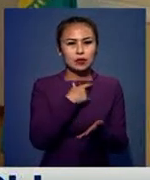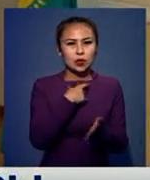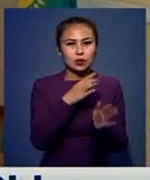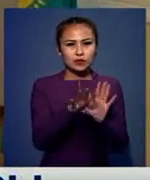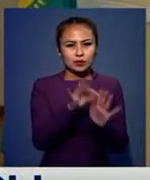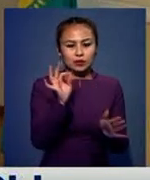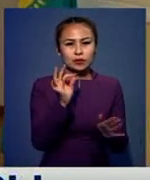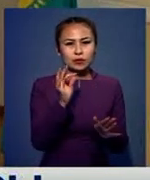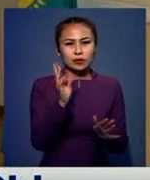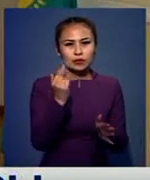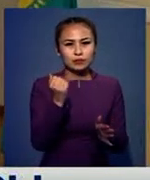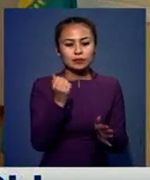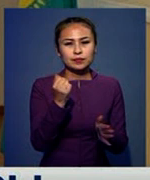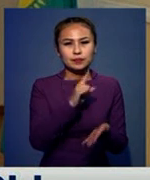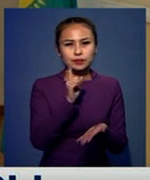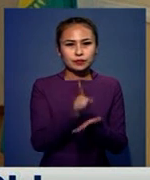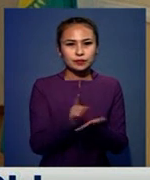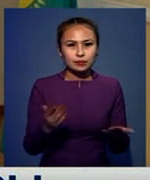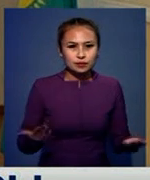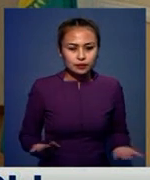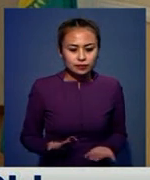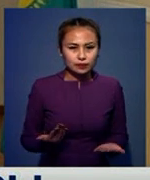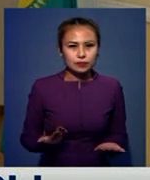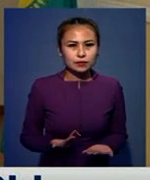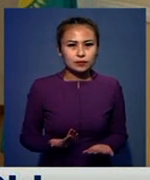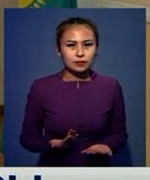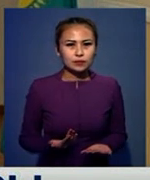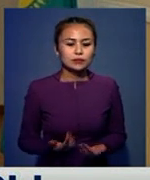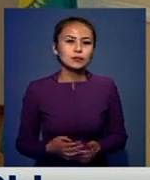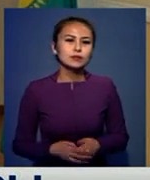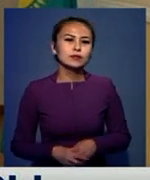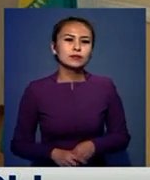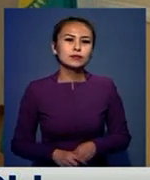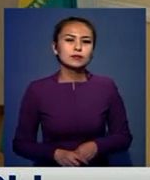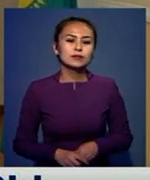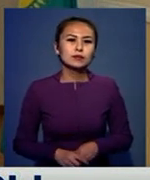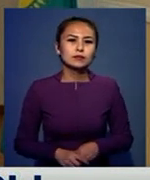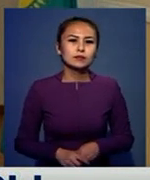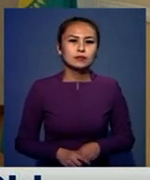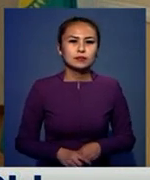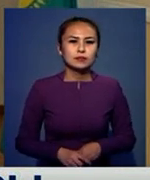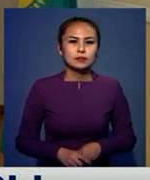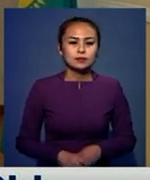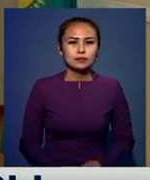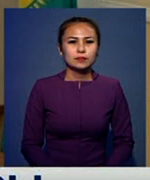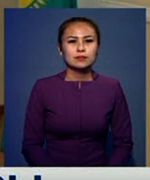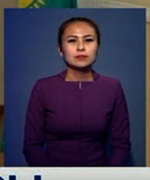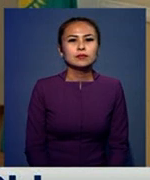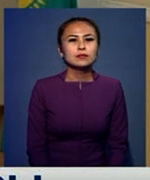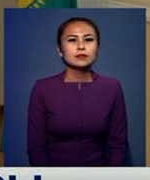әрине осы біз тұрған сайлау учаскесіндегі дауыс берушілердің бір ерекшелігі екенін атап өткім